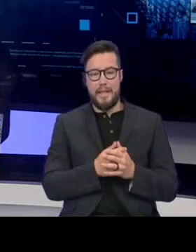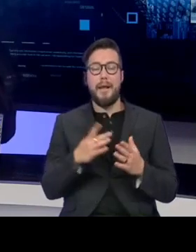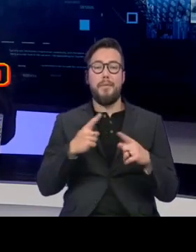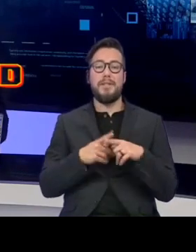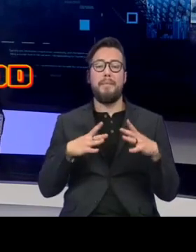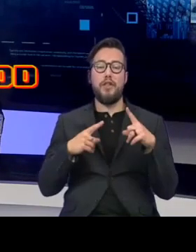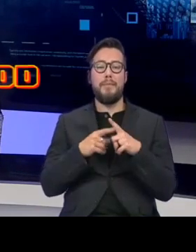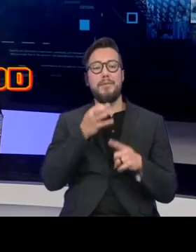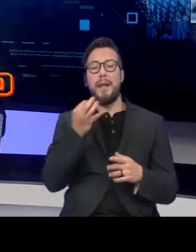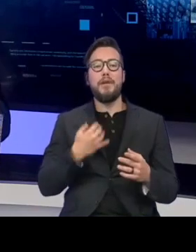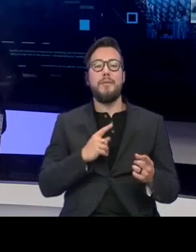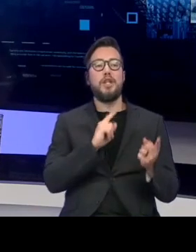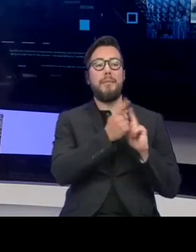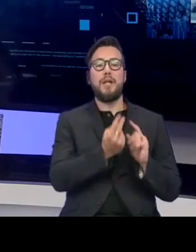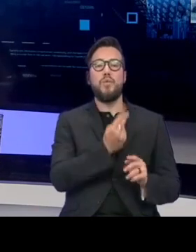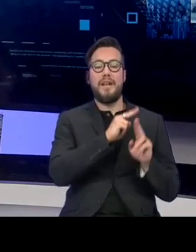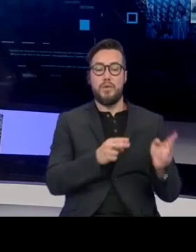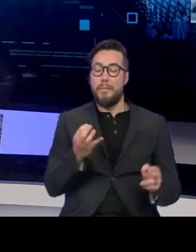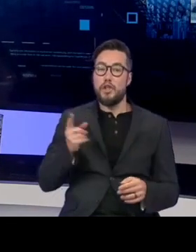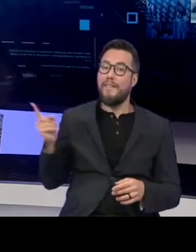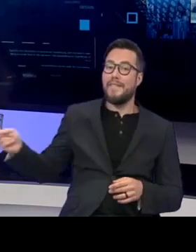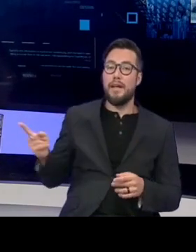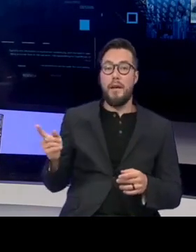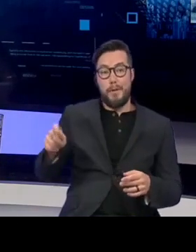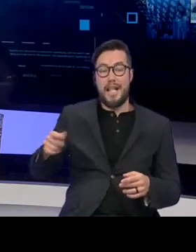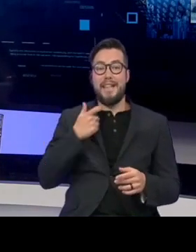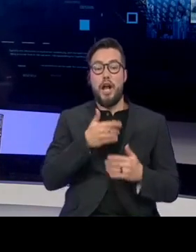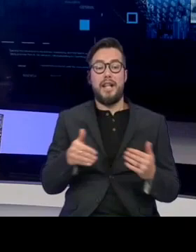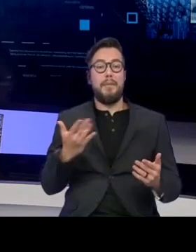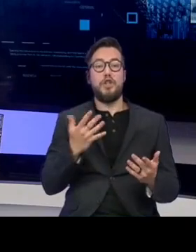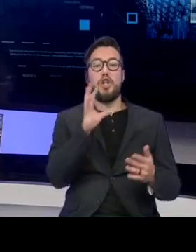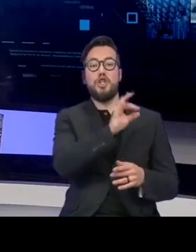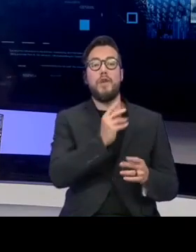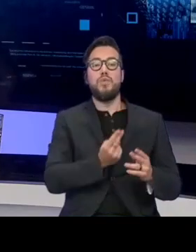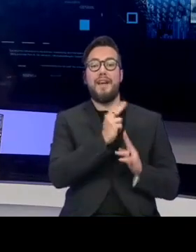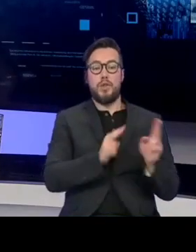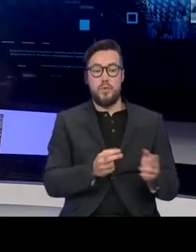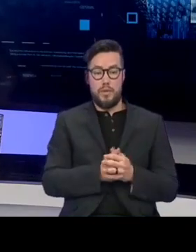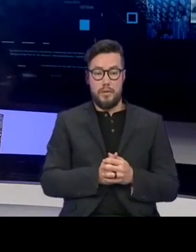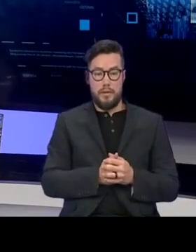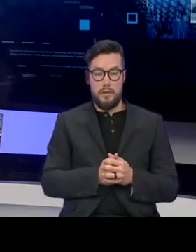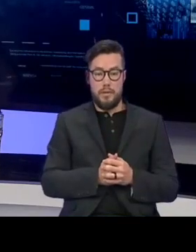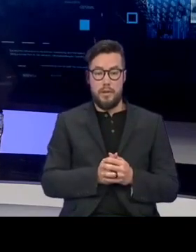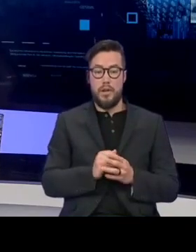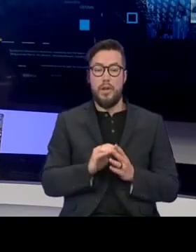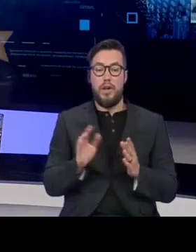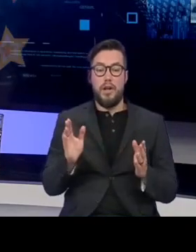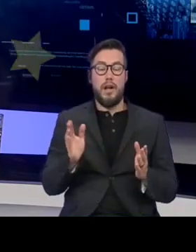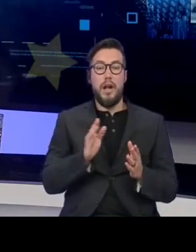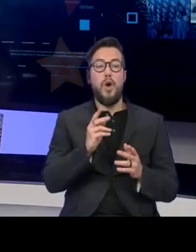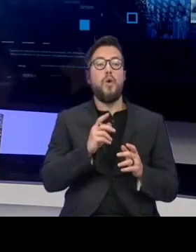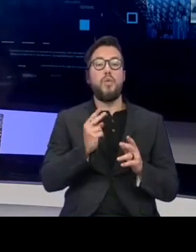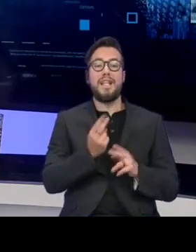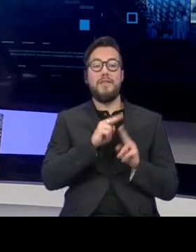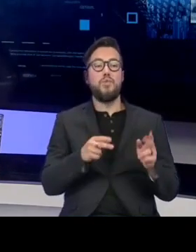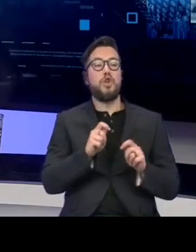ste sa pýtali, prečo sme sa my neobrátili na ústavný súd. No a prečo ste sa vy neobrátili ako poslanec Národnej rady na ústavný súd? Však veď ste to už poslali. No, kým by ústavný súd